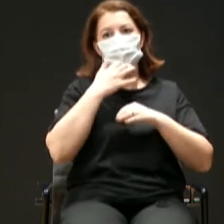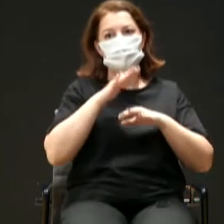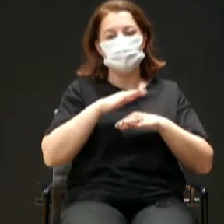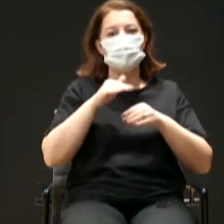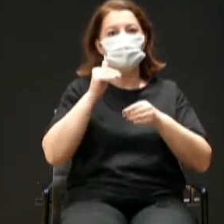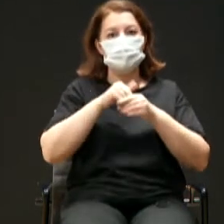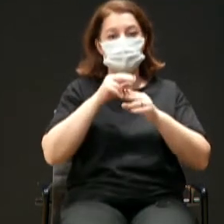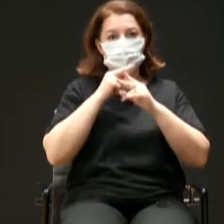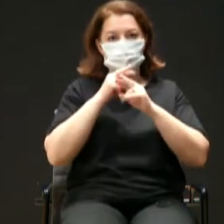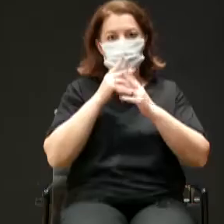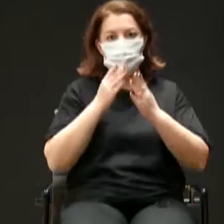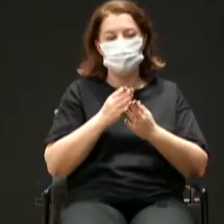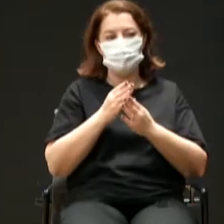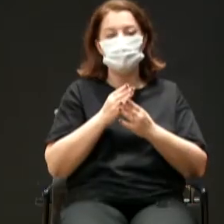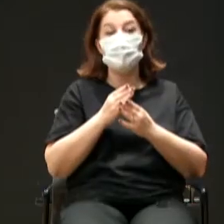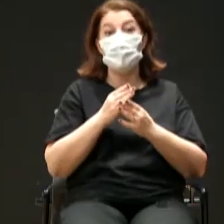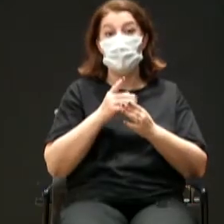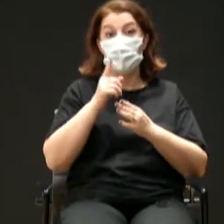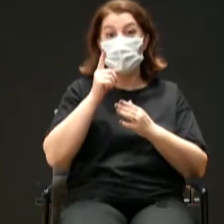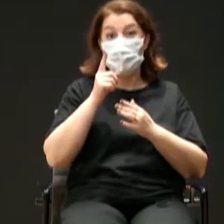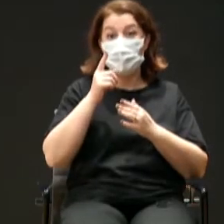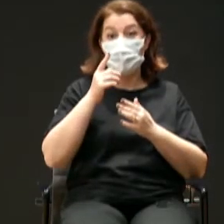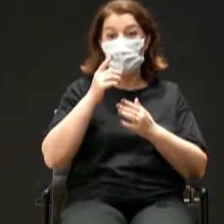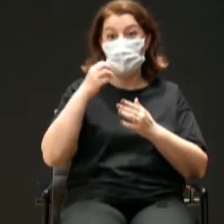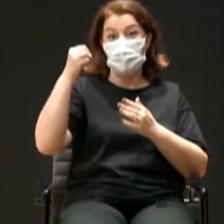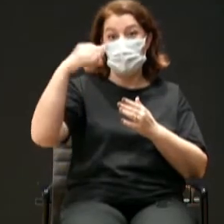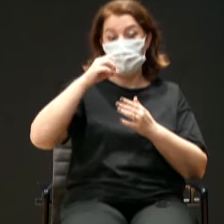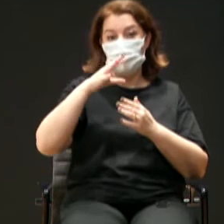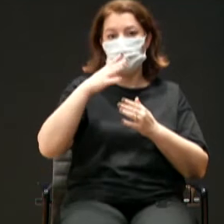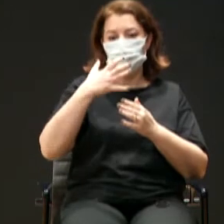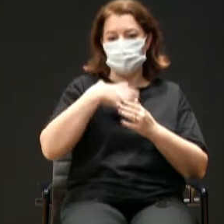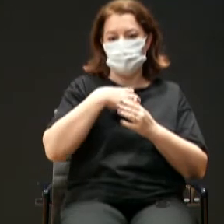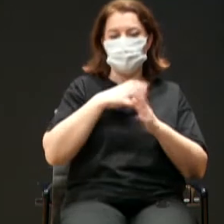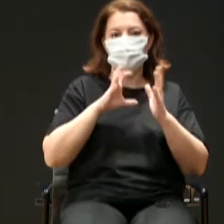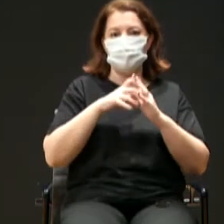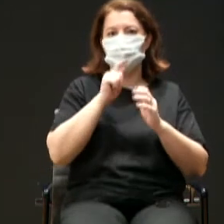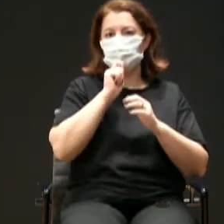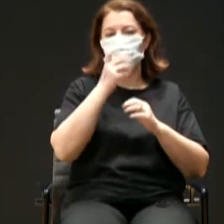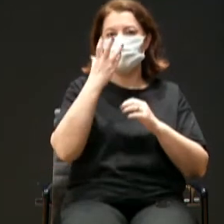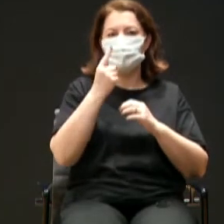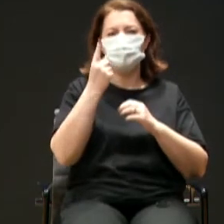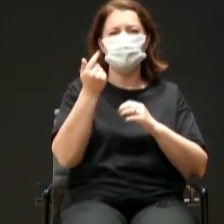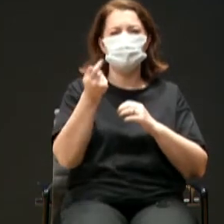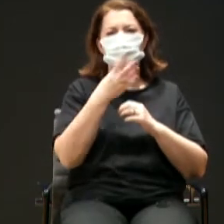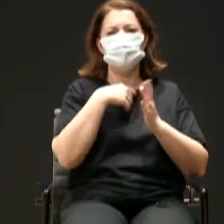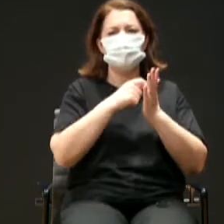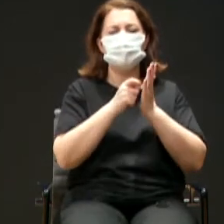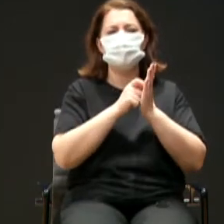Meclis konuşmamda iktidar partisinin grup sözcüsü olarak birçok şeyi yazmadım